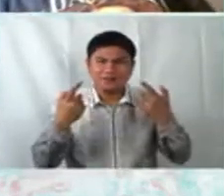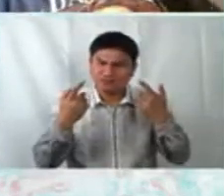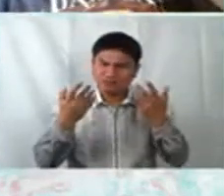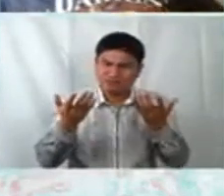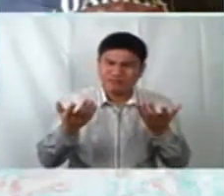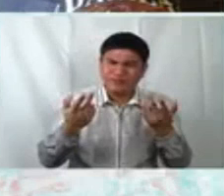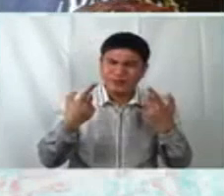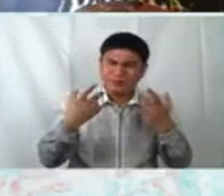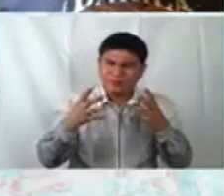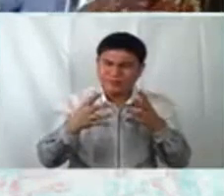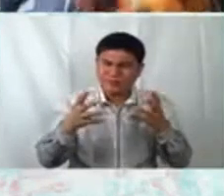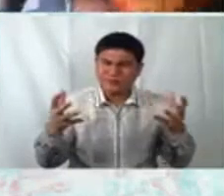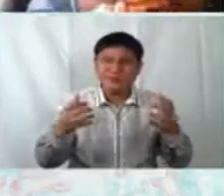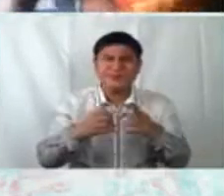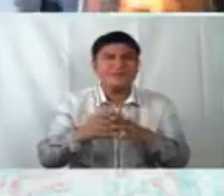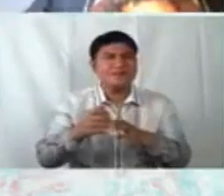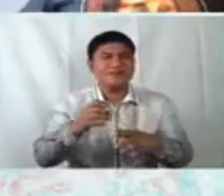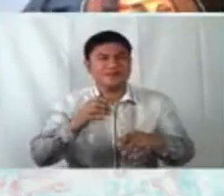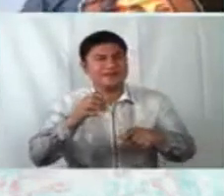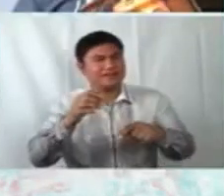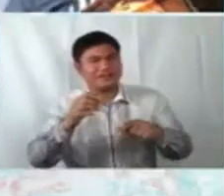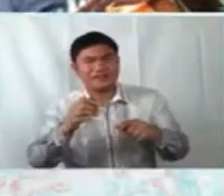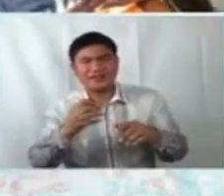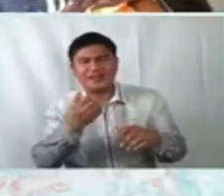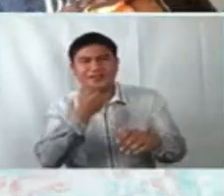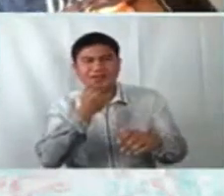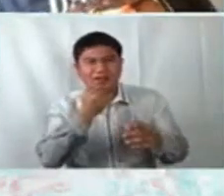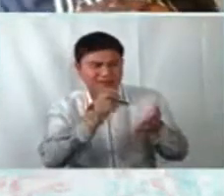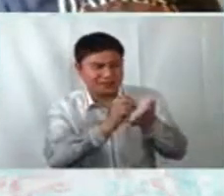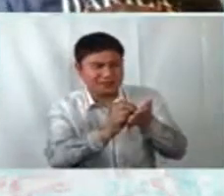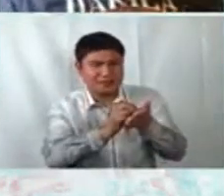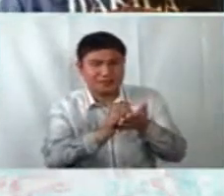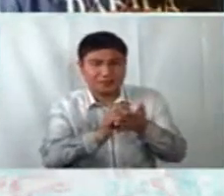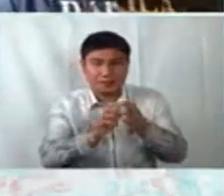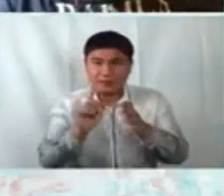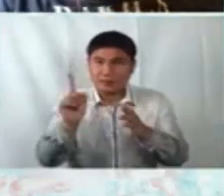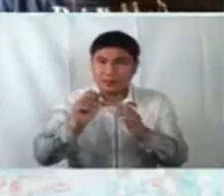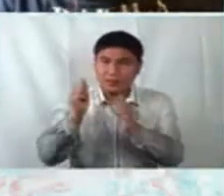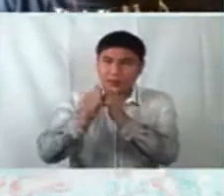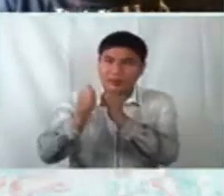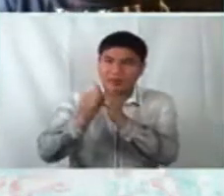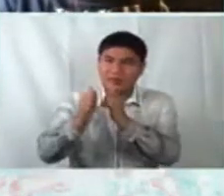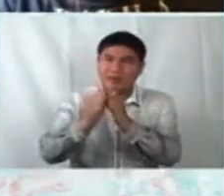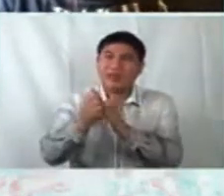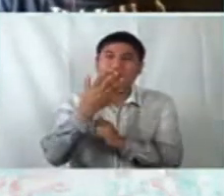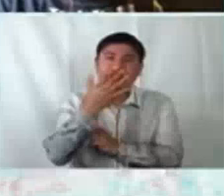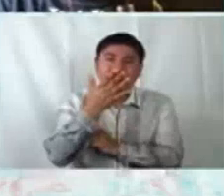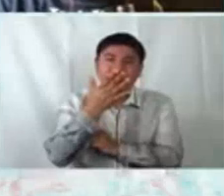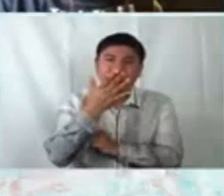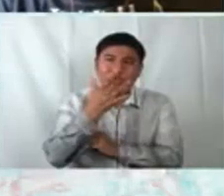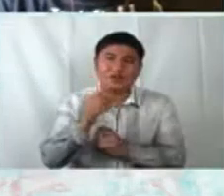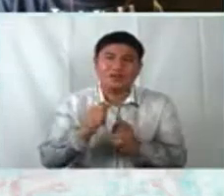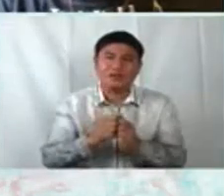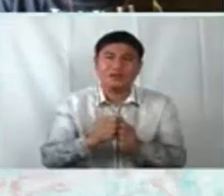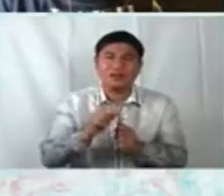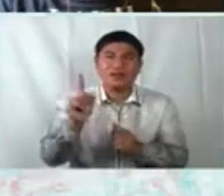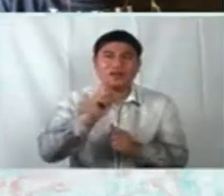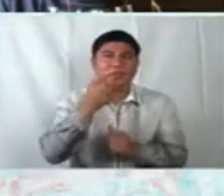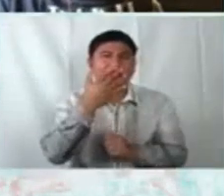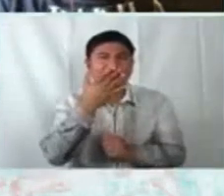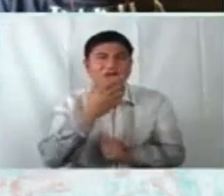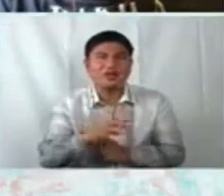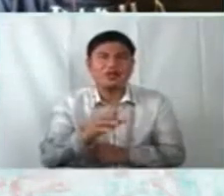isang malaking miss, sabihin nating hindi magandang naisulat sa akta, ay yung kahulugan ng kulay ng watawat. Kasi sinasabi, mga kulay ng bughaw, pula at